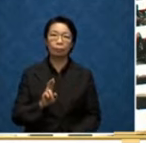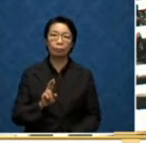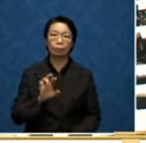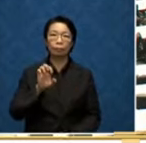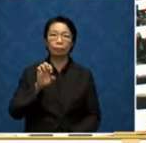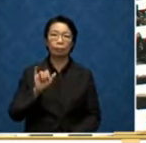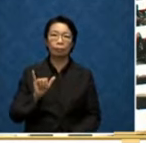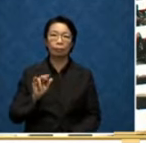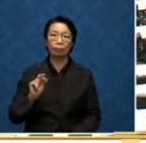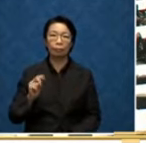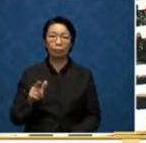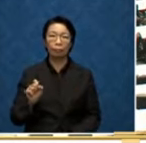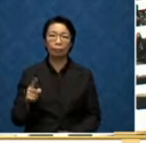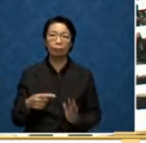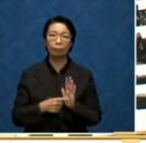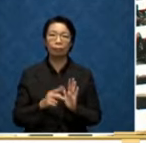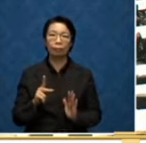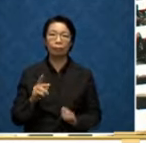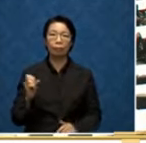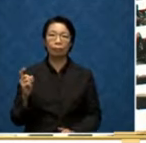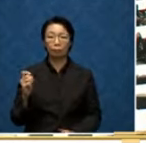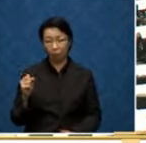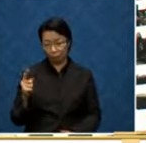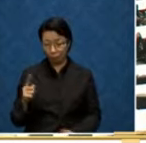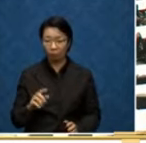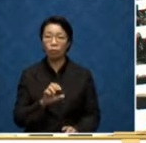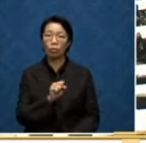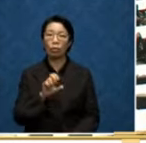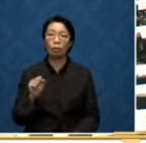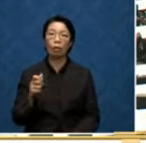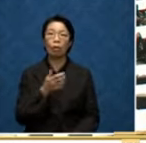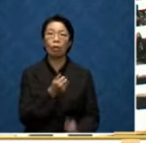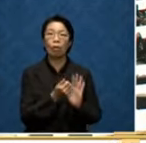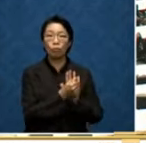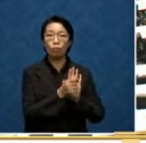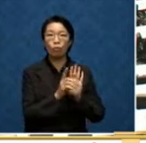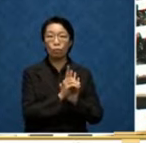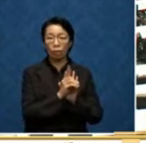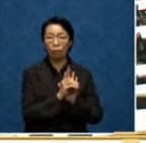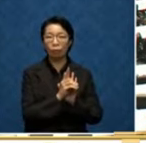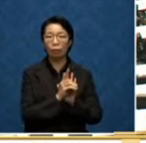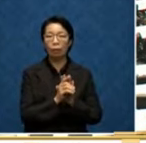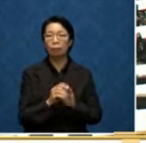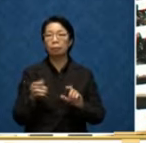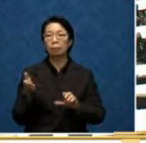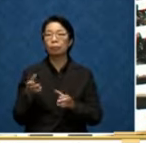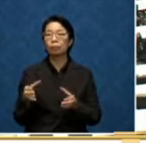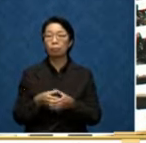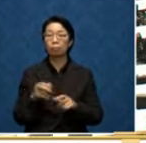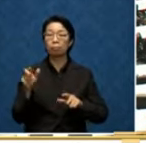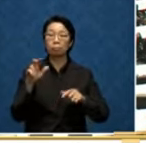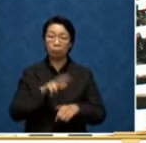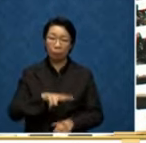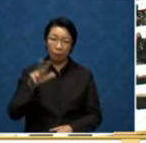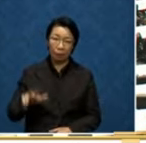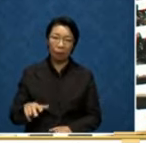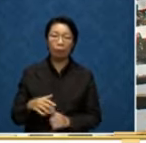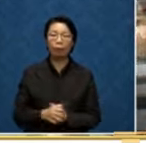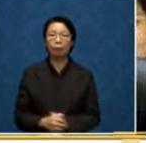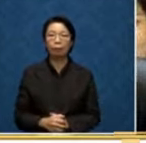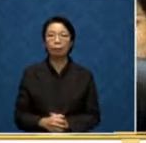มาชิกสภาผู้แทนราษฎรจังหวัดอุดรธานีพรรคเพื่อไทยเขต8ประกอบด้วยอำเภอหนอง